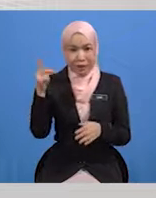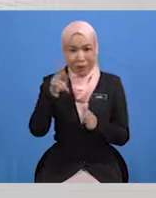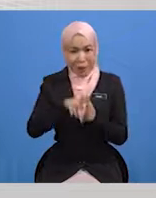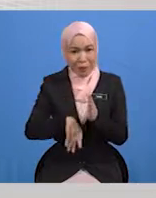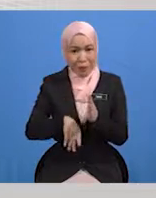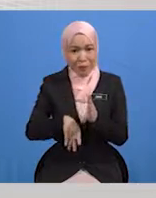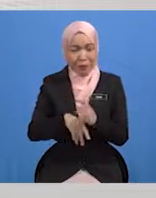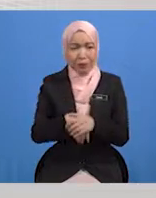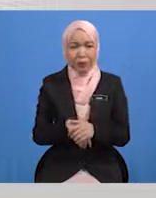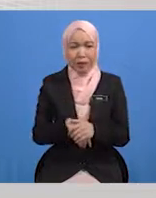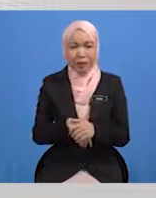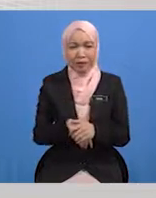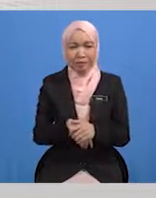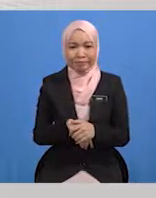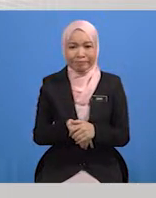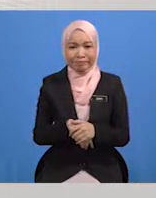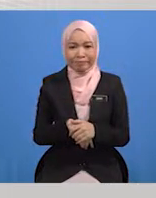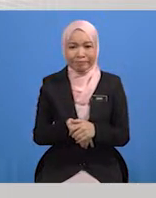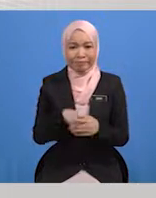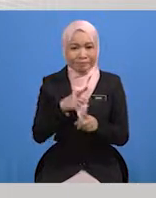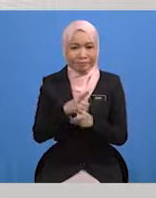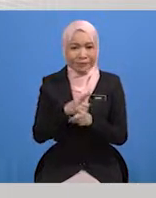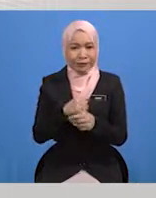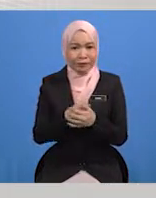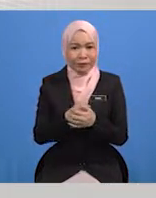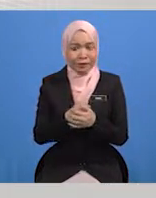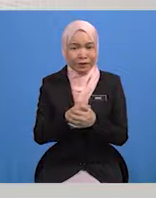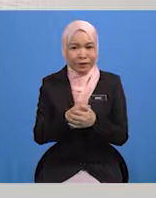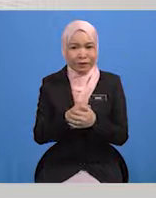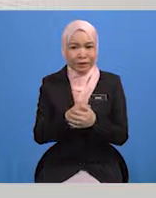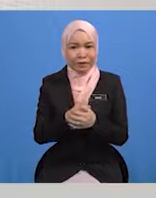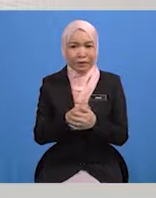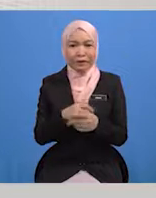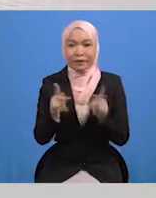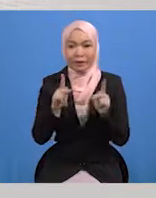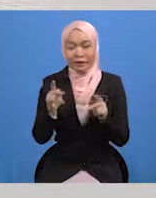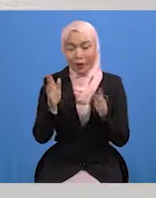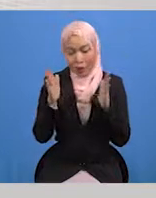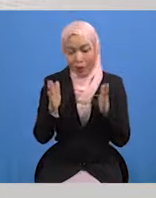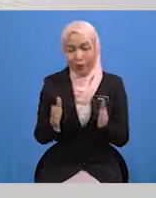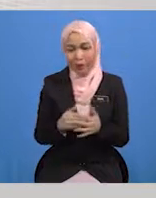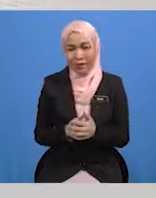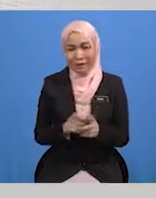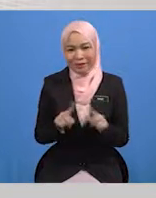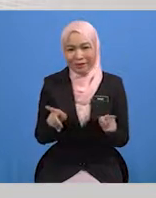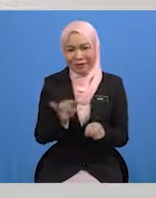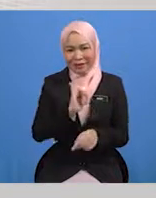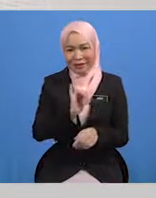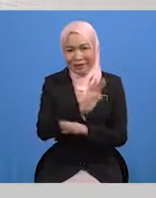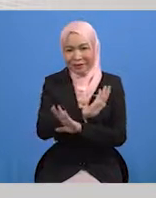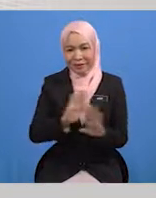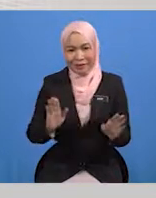Kata orang. Saya tak kata begitu. Tunggu, dengar apa katanya.